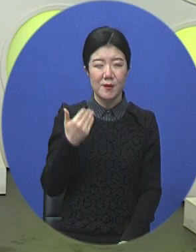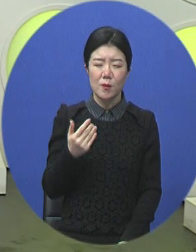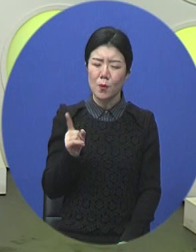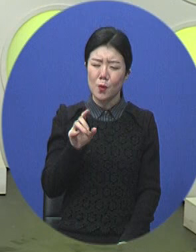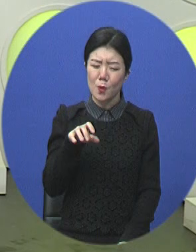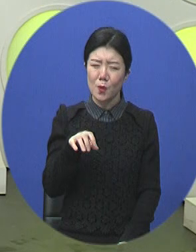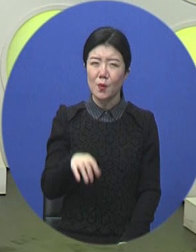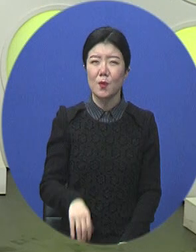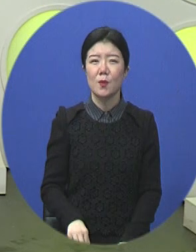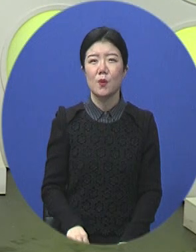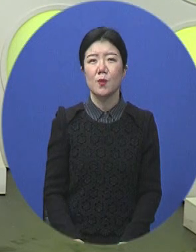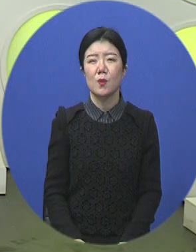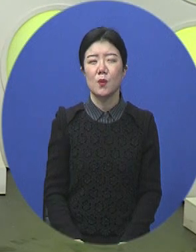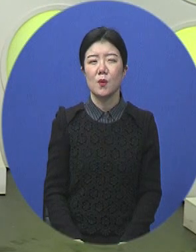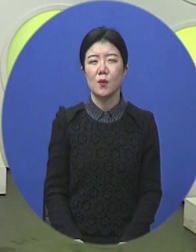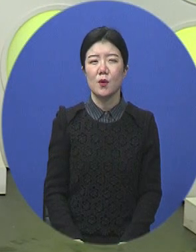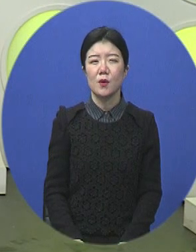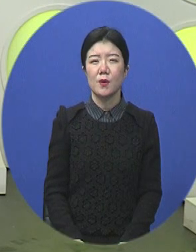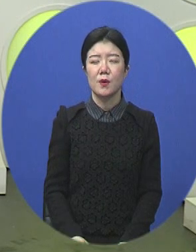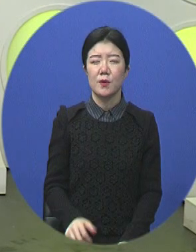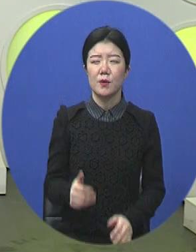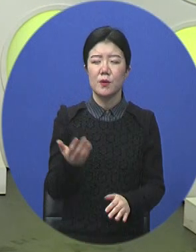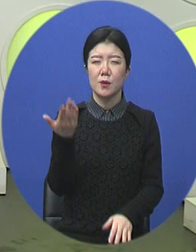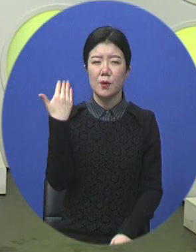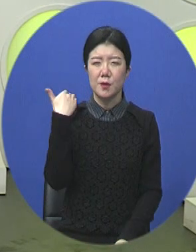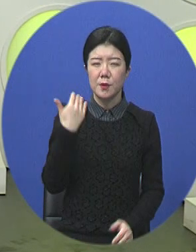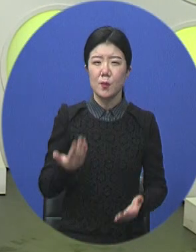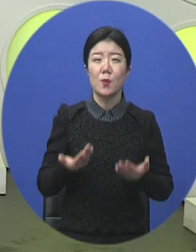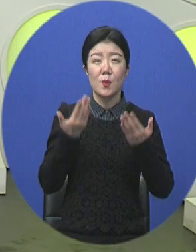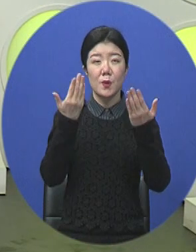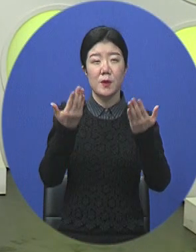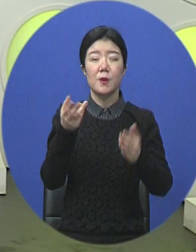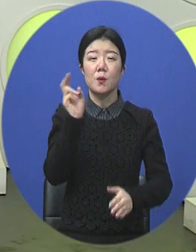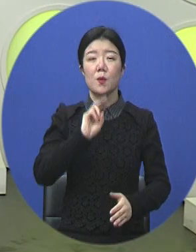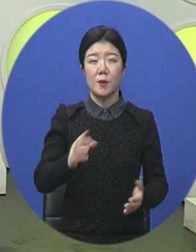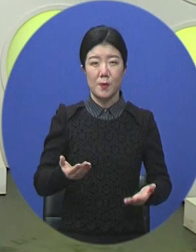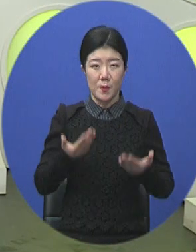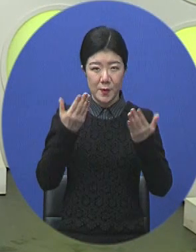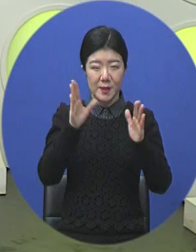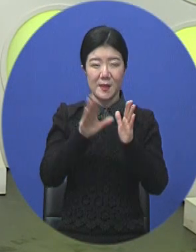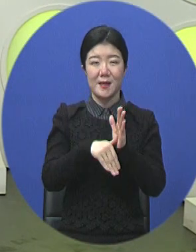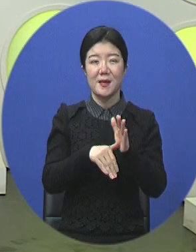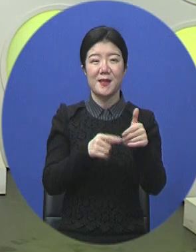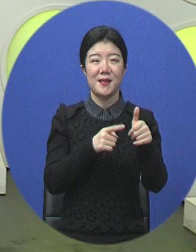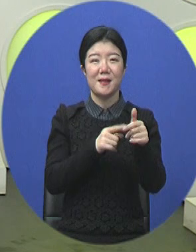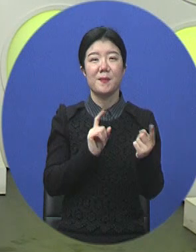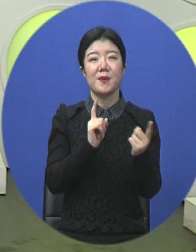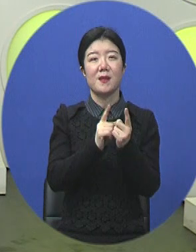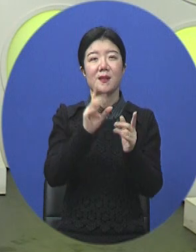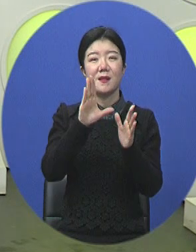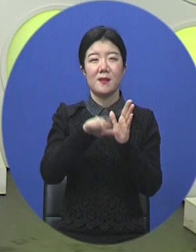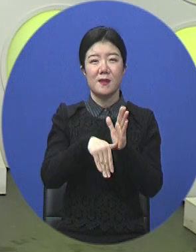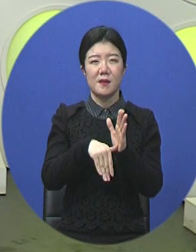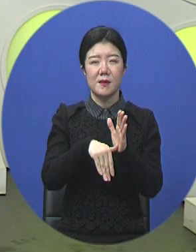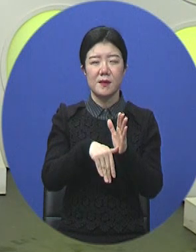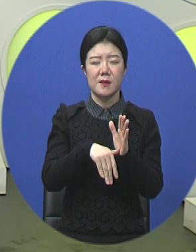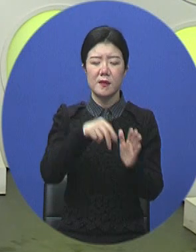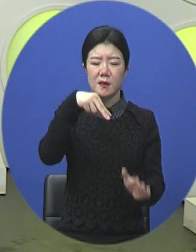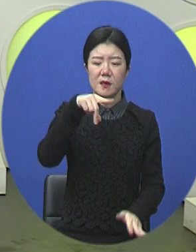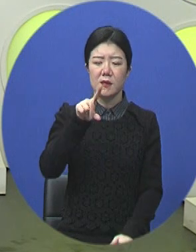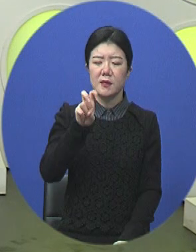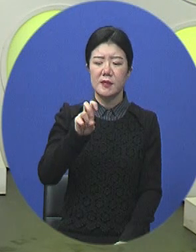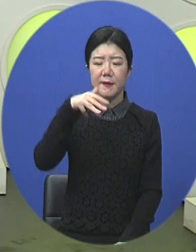어디죠? 우리 저 정호영 선생님 봉사 나가실, 노래 봉사 네, 나가실 때, 우리 아버님 뵐 때가 저기 아니었었나요?